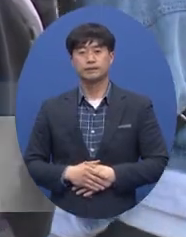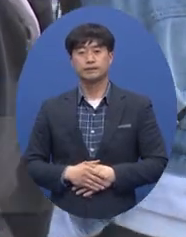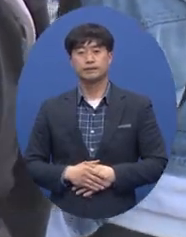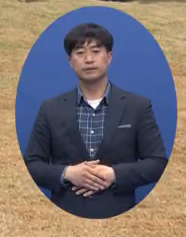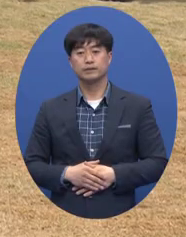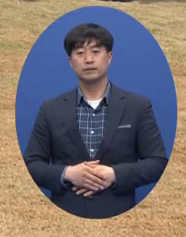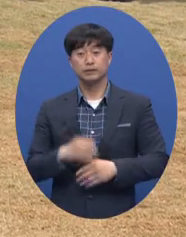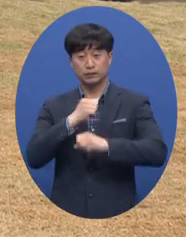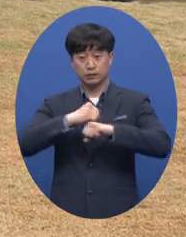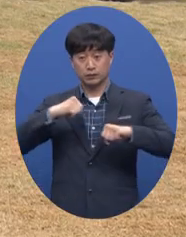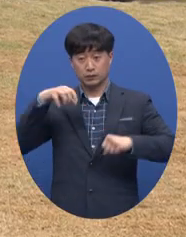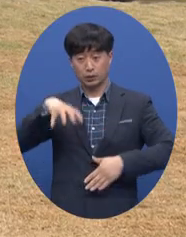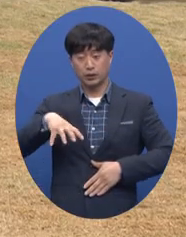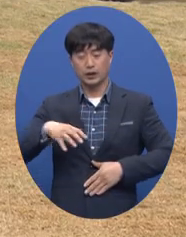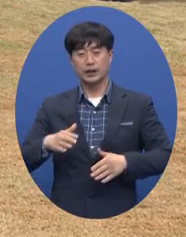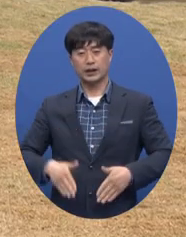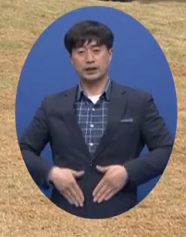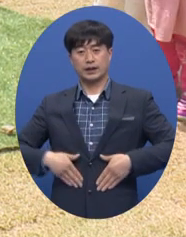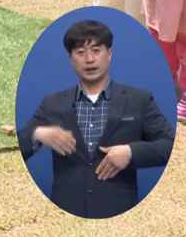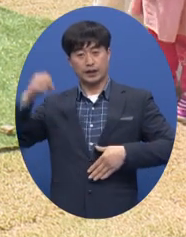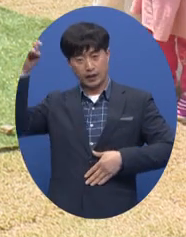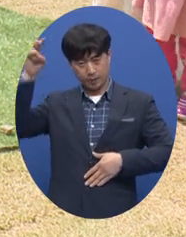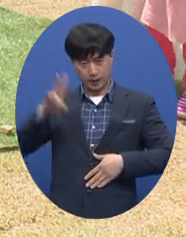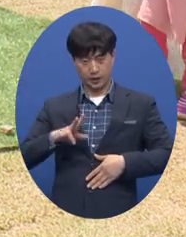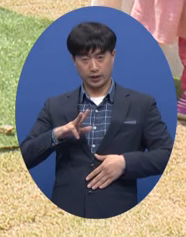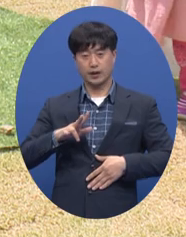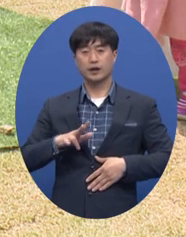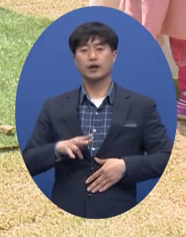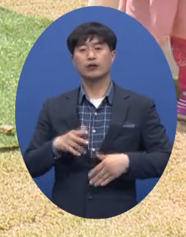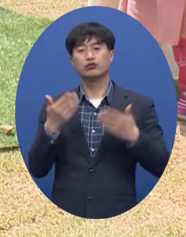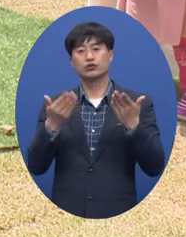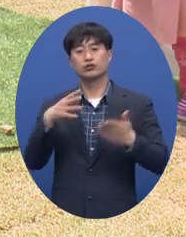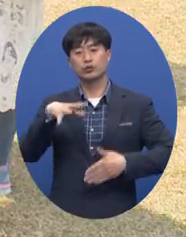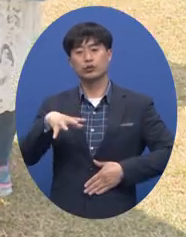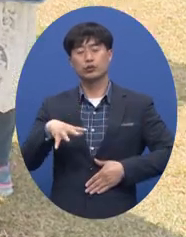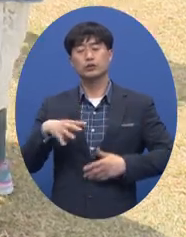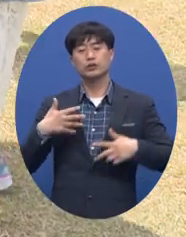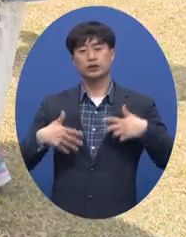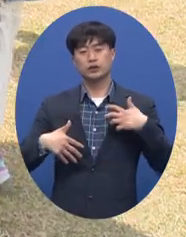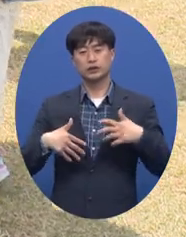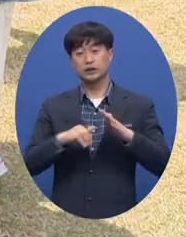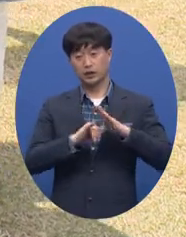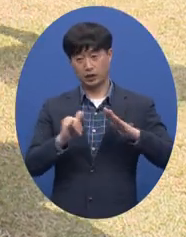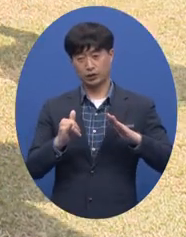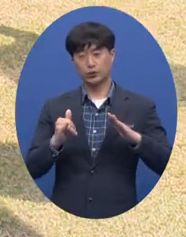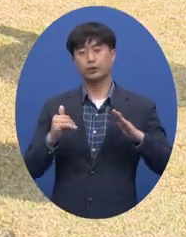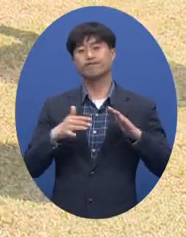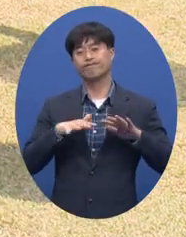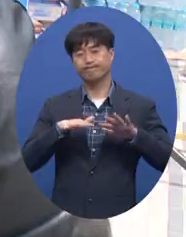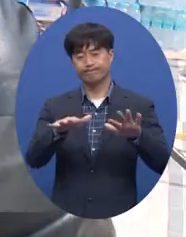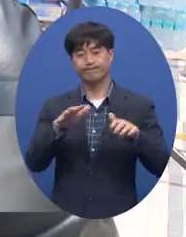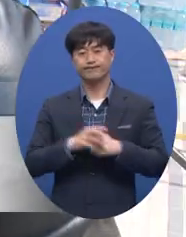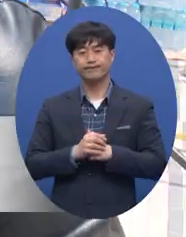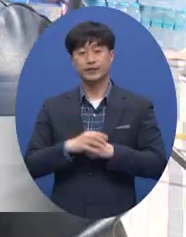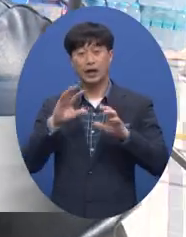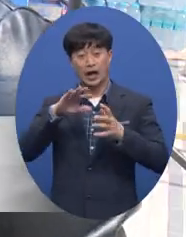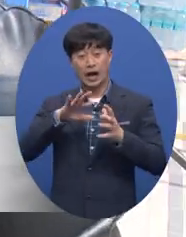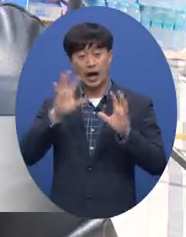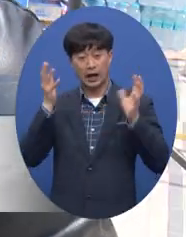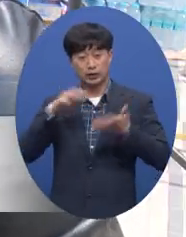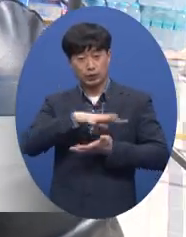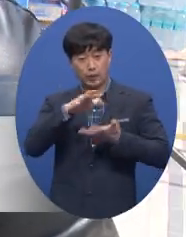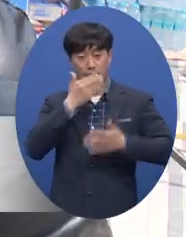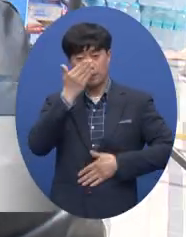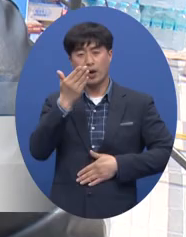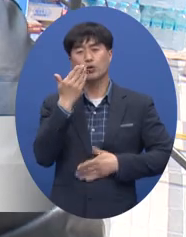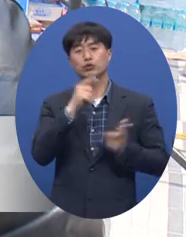좋고요. 광장에는 따사로운 봄볕과 휴일을 즐기는 가족 단위의 도민들 발길이 이어집니다. 아이들도 놀